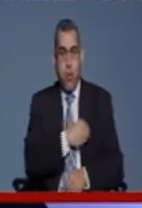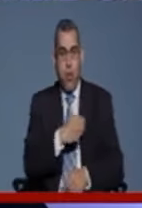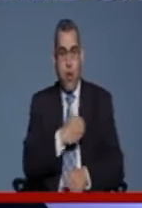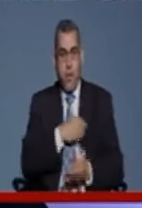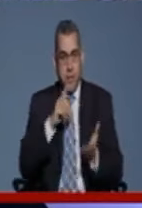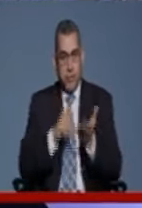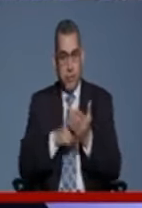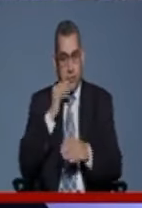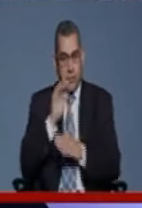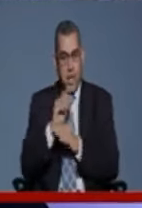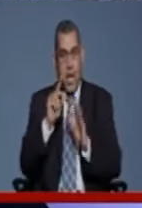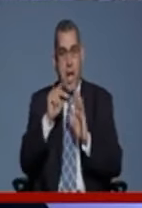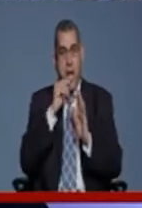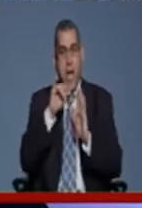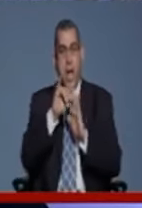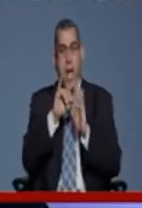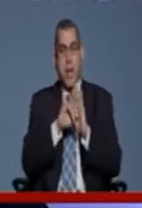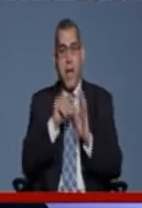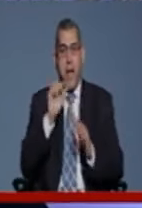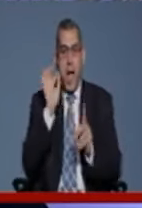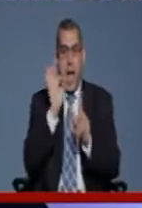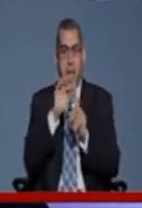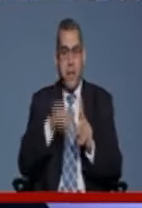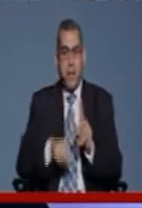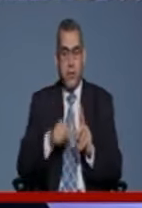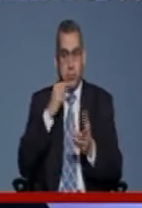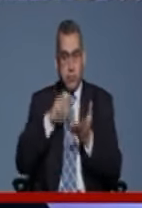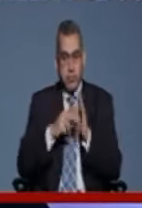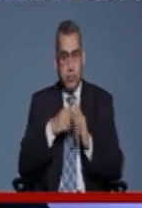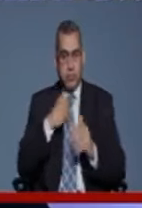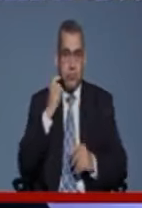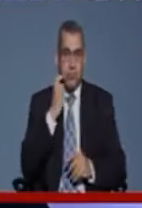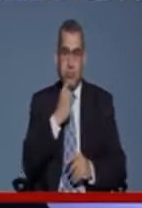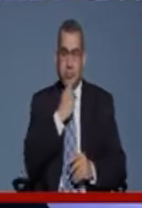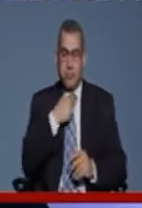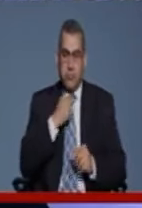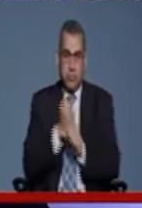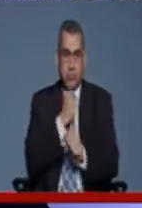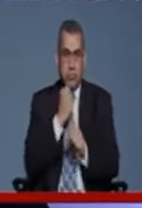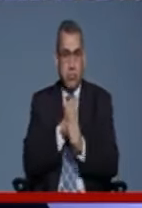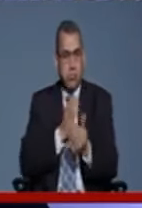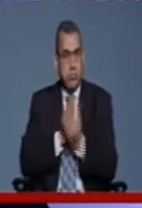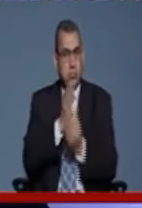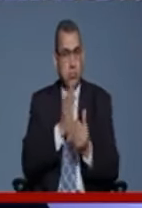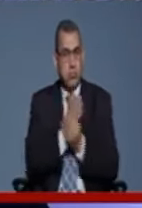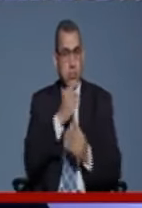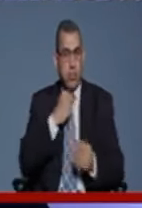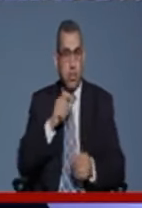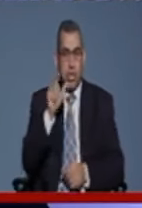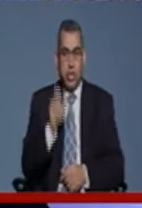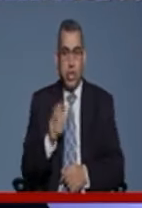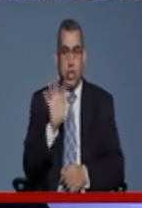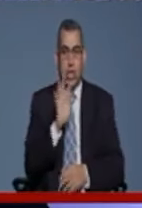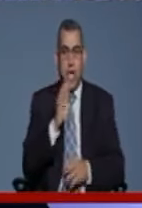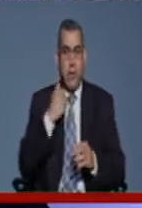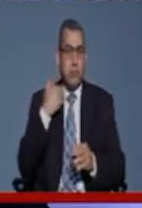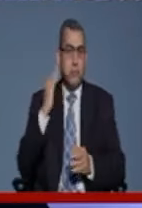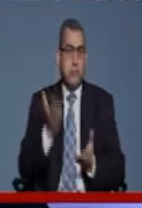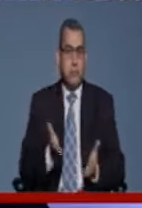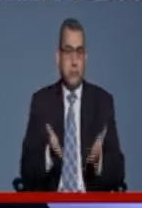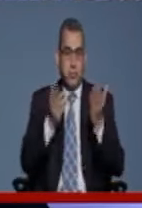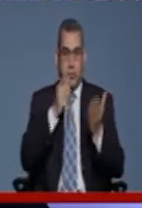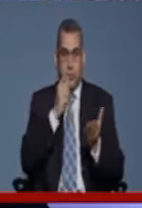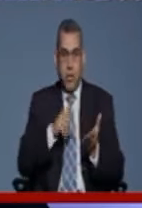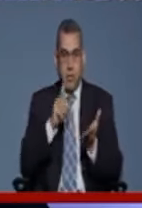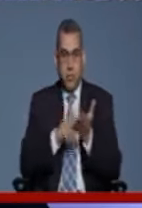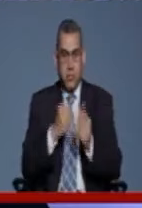بأهدافه، وتجسد مراحل النضال الوطني مسيرة شعب عريق يدافع كعهده عن